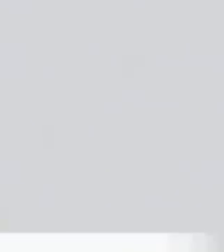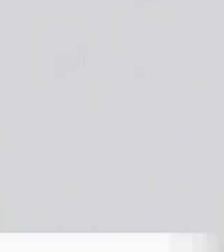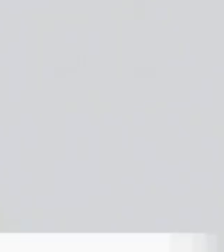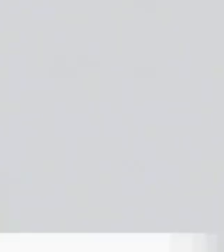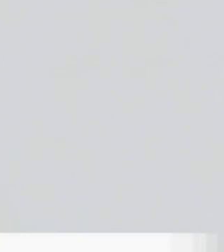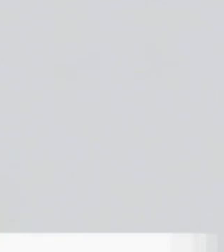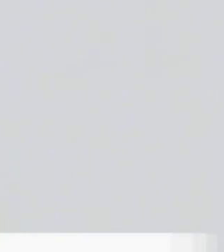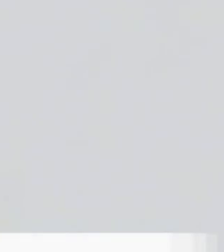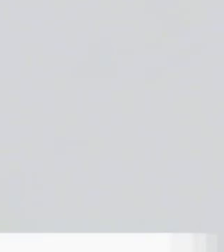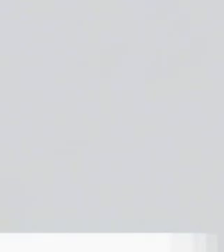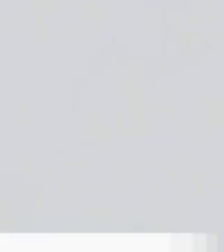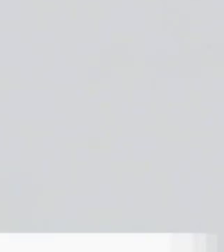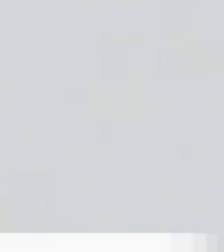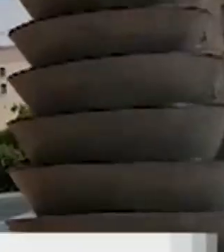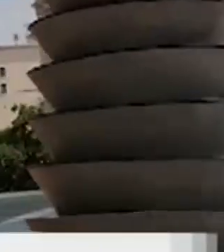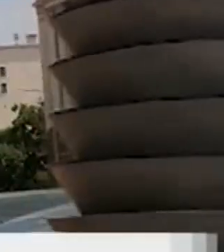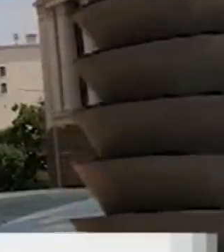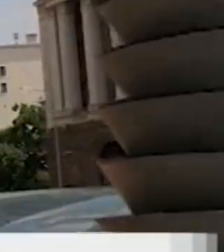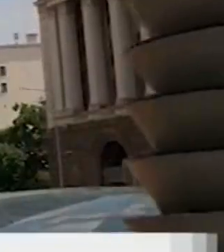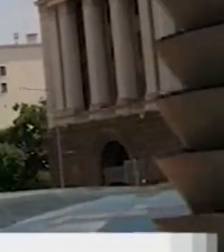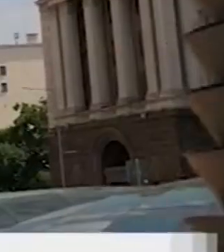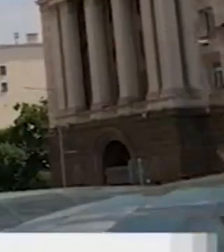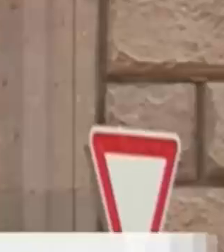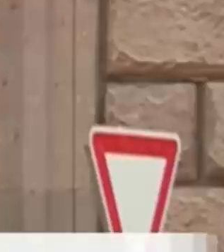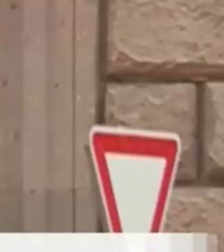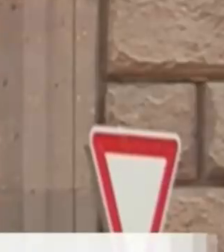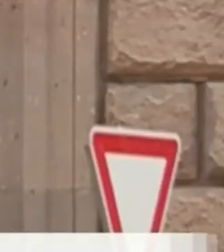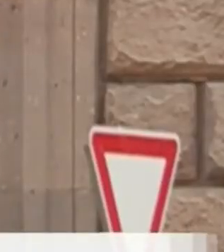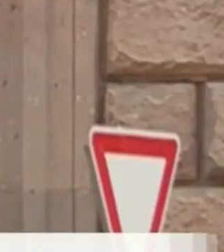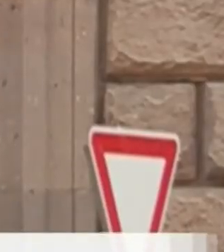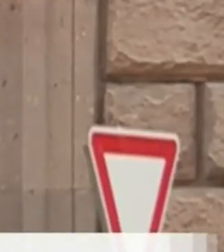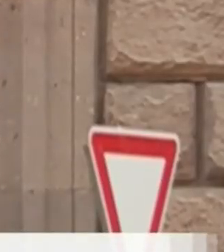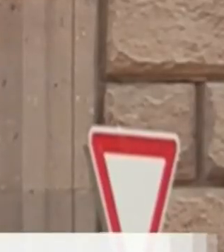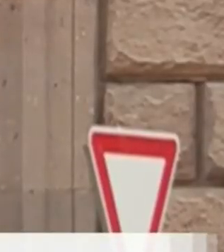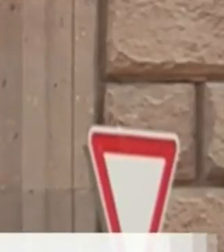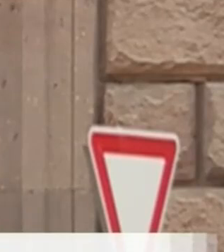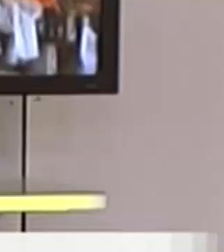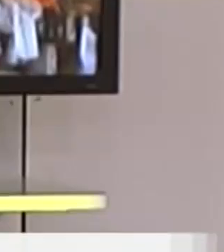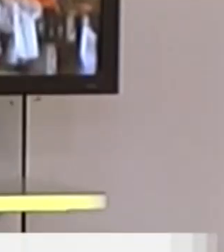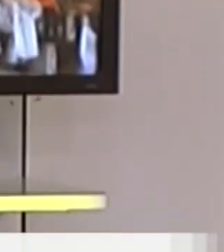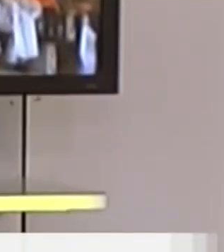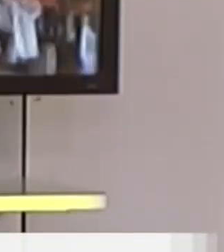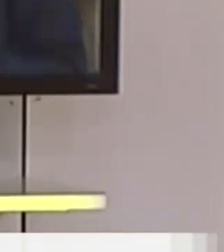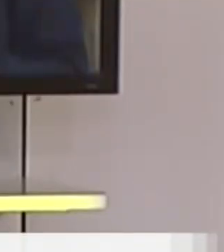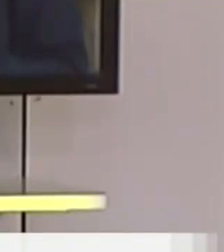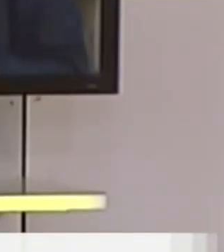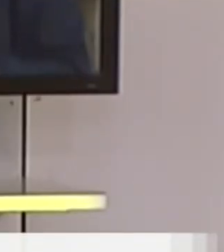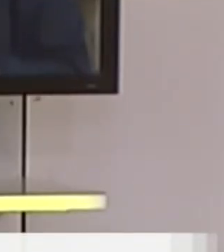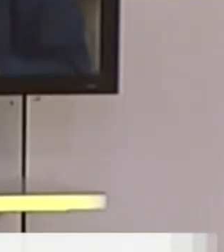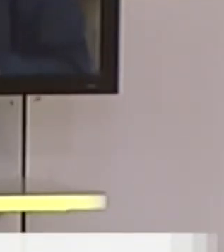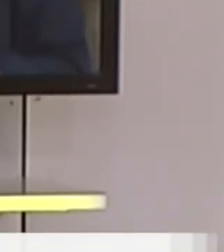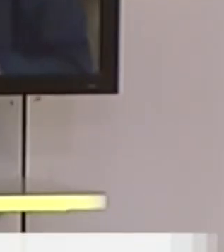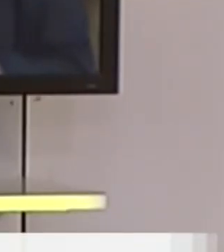Сблъсъкът София-Скопие. Какви са мотивите на българската страна? 30 години ти не само толерираш